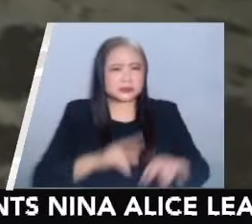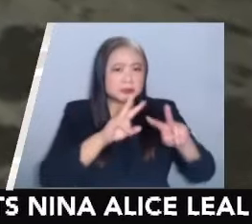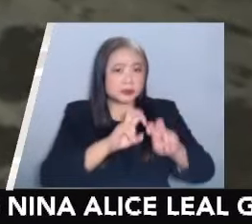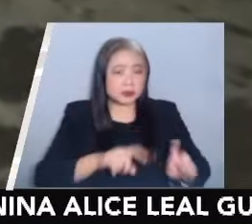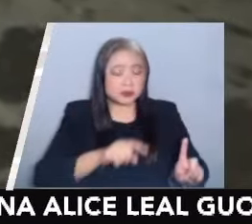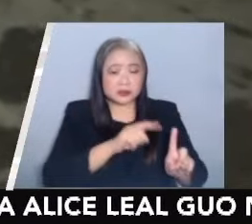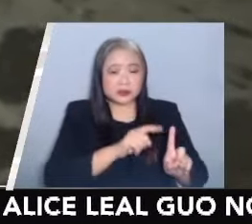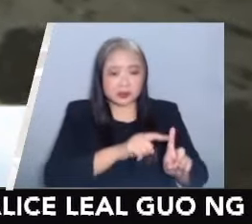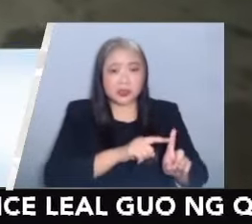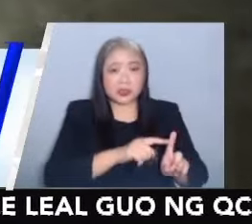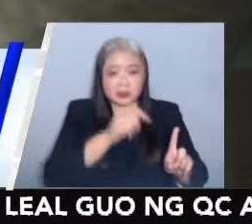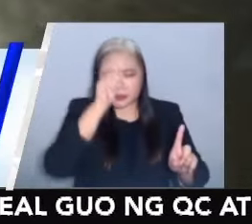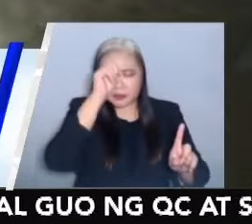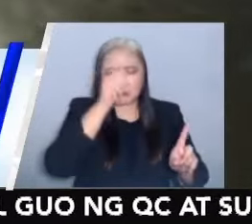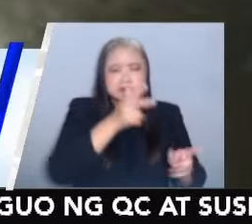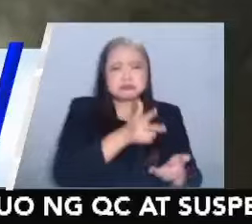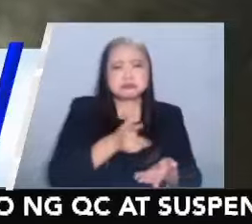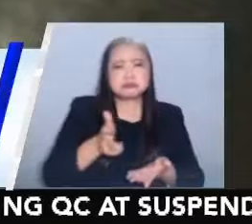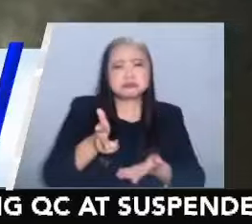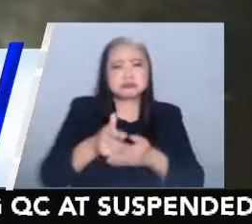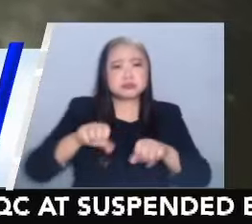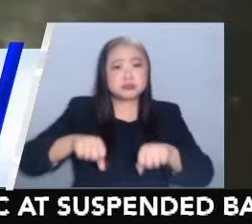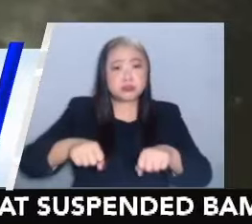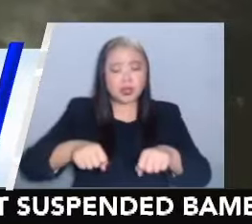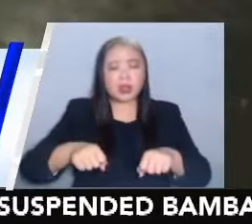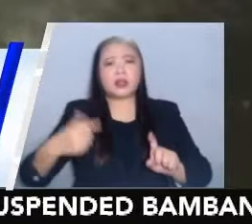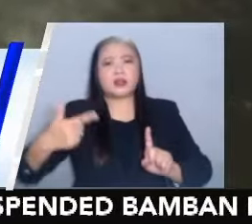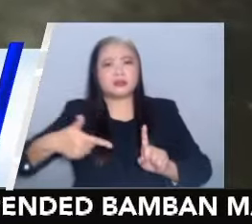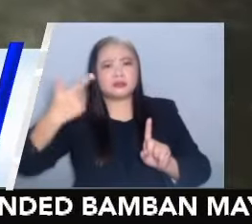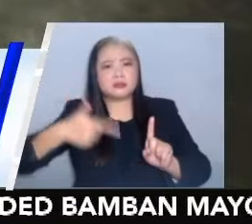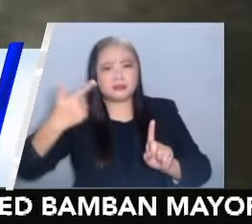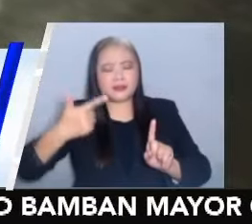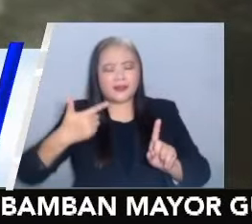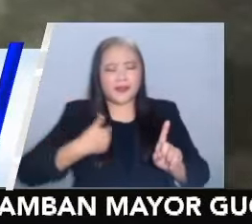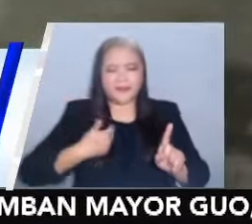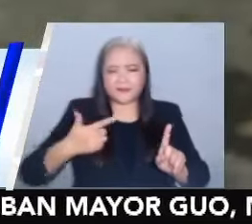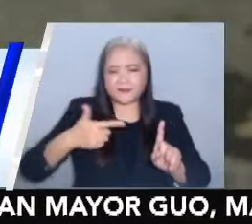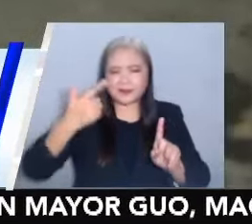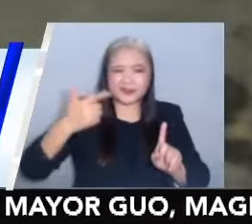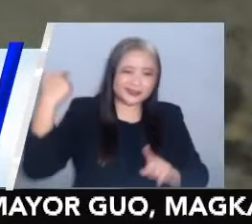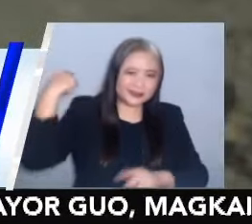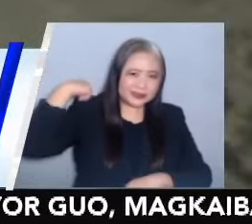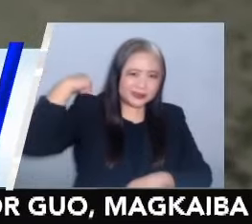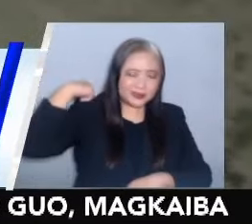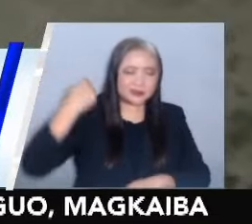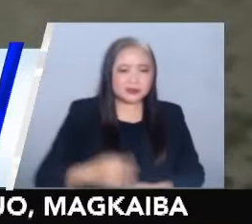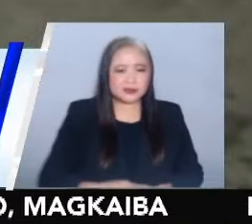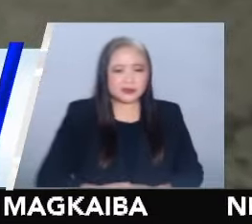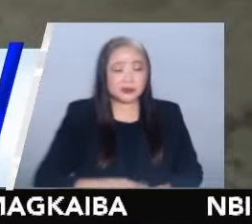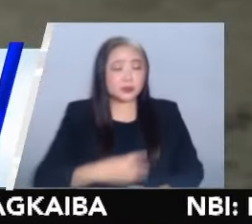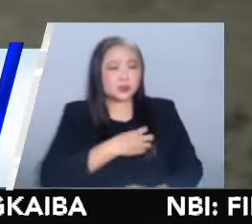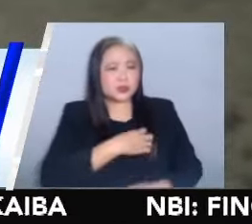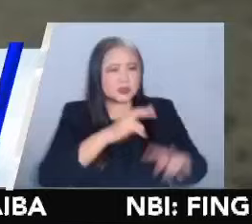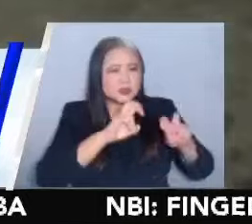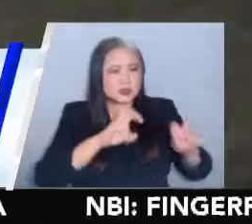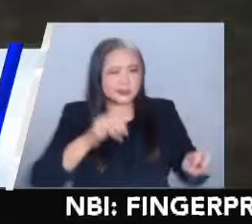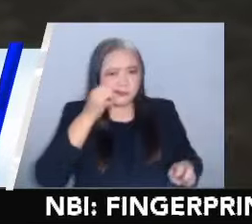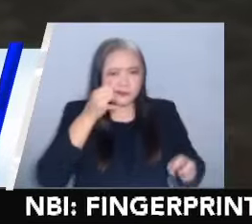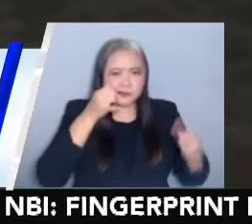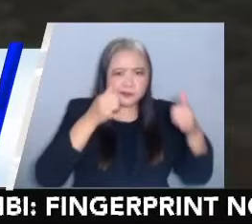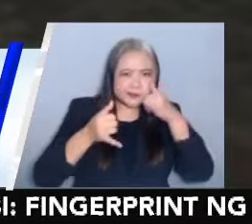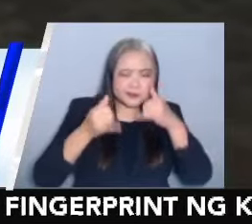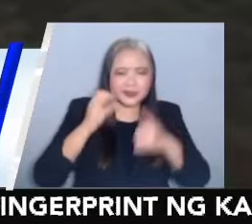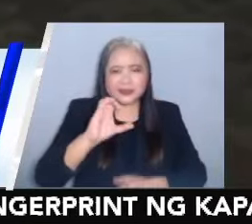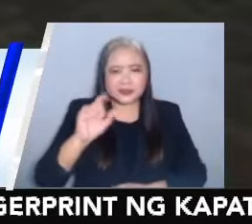kanyang motorsiklo nang siya'y barilin. Nagtamo siya ng tama ng bala sa likod. Sinusuri ng pulisya ang mga CCTV sa lugar para malaman